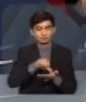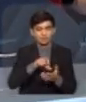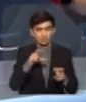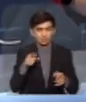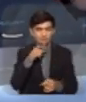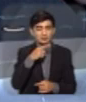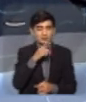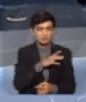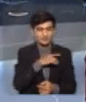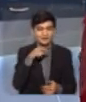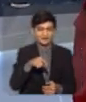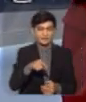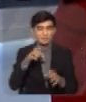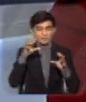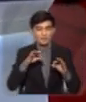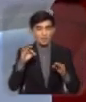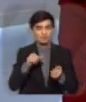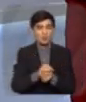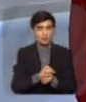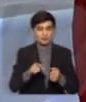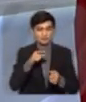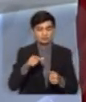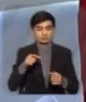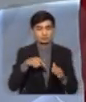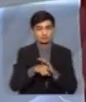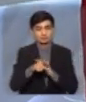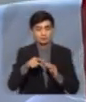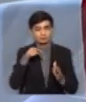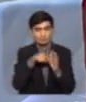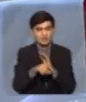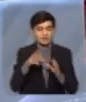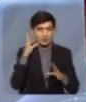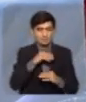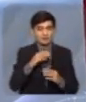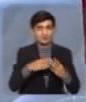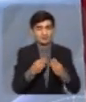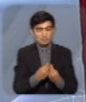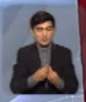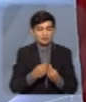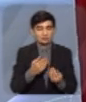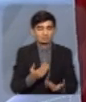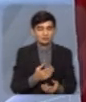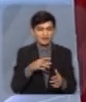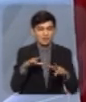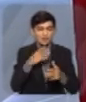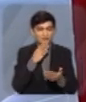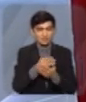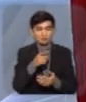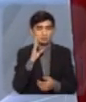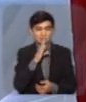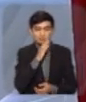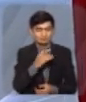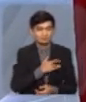Они утверждают, что в этой редакции документ позволит чиновникам вмешиваться в семейные дела наших граждан и даже лишать их родительских